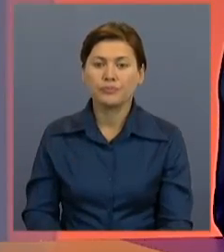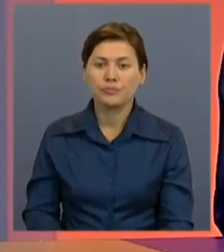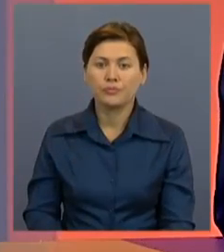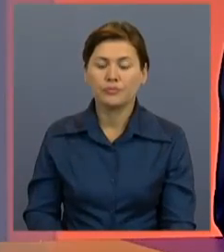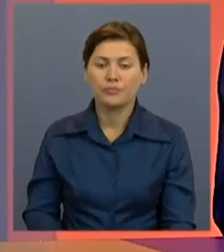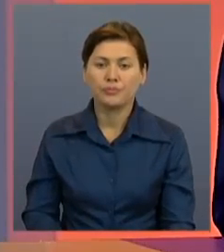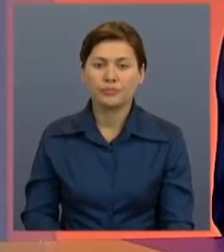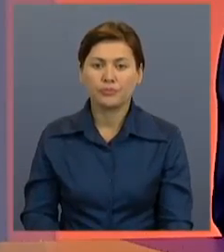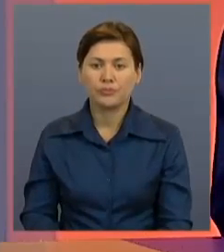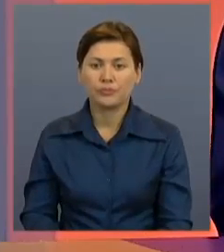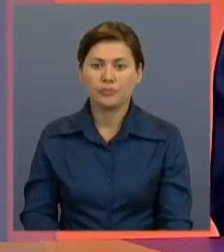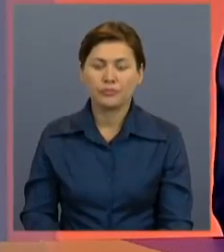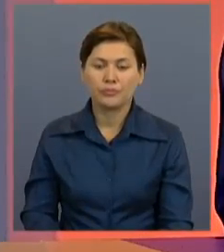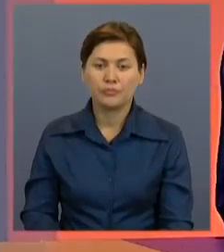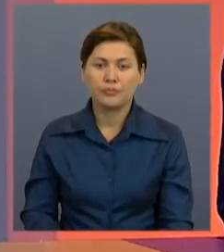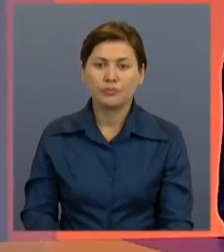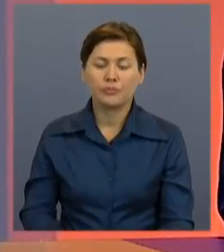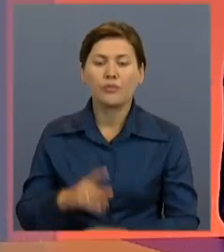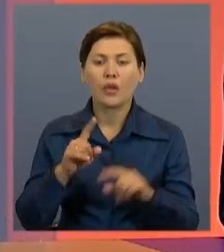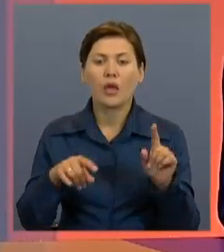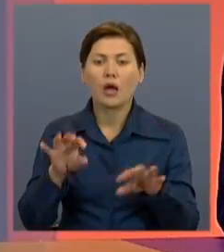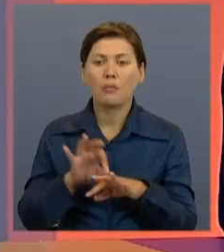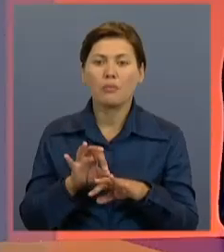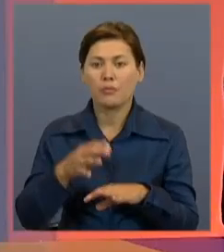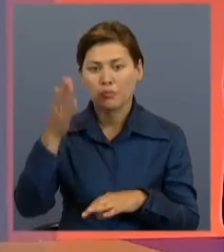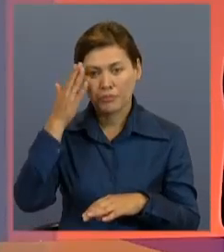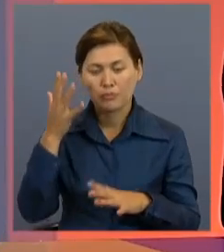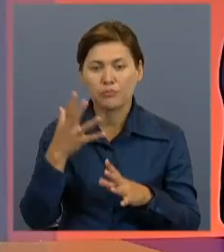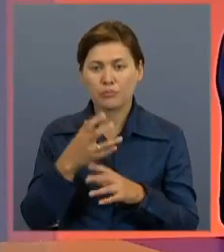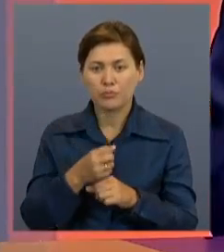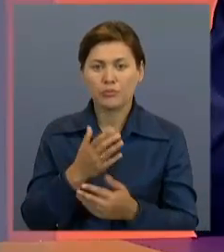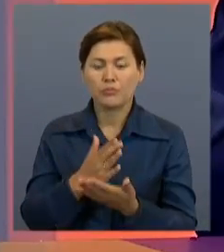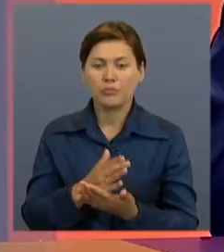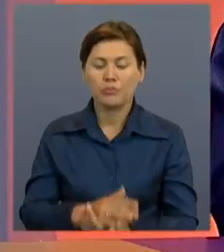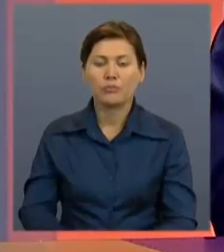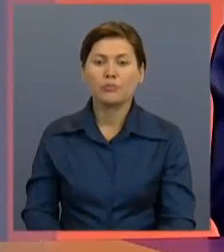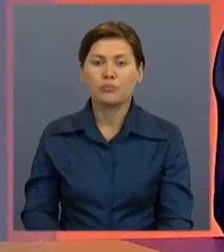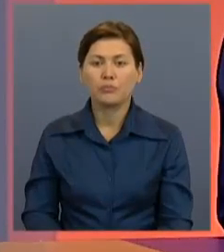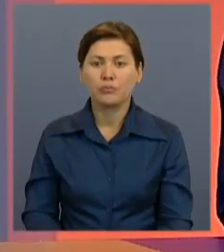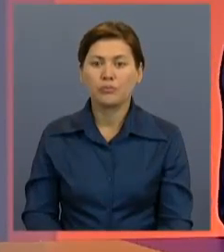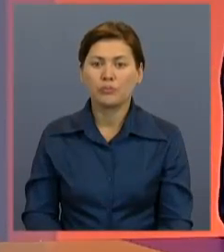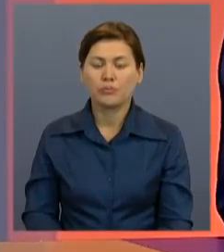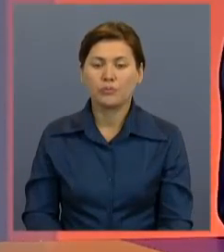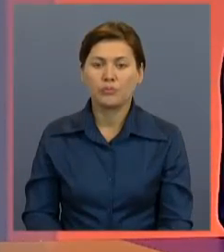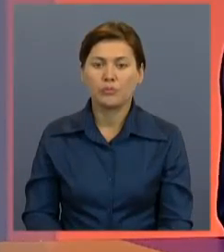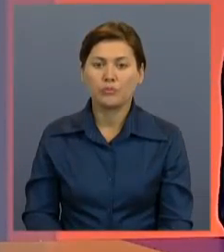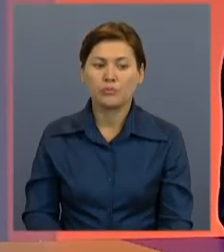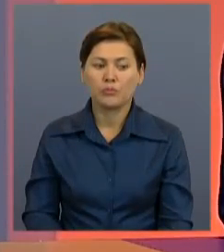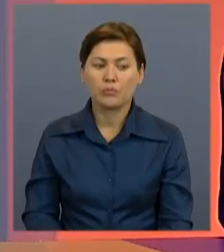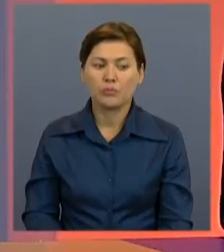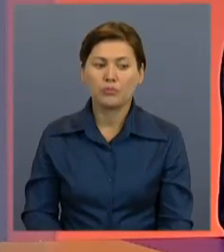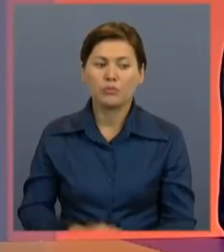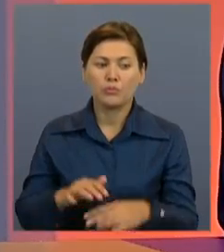бұл кейбір аурулардың түрлері қысқарып қалды деген сөз, бүгін бұл жұртшылық тарапынан